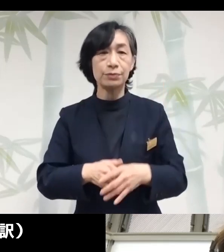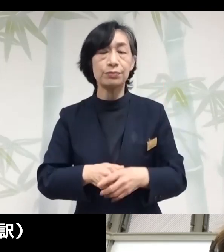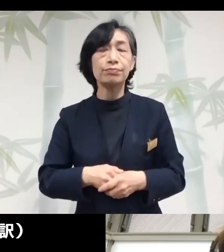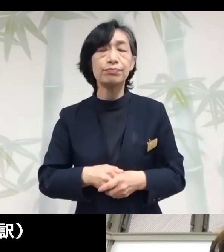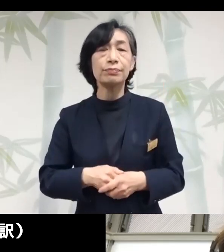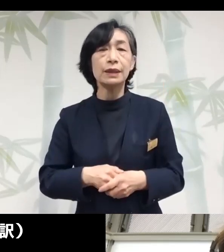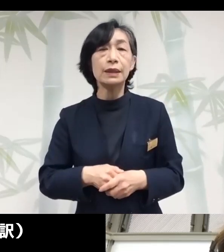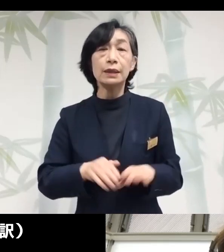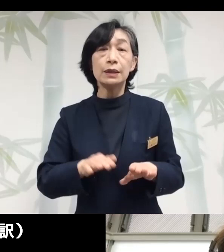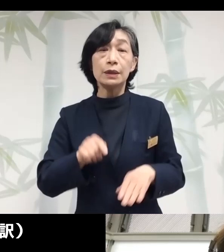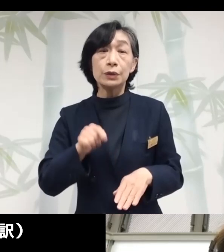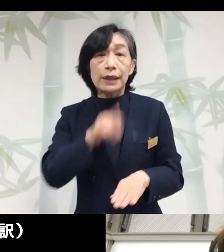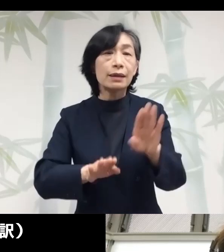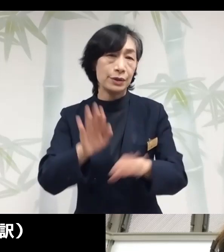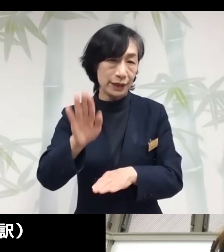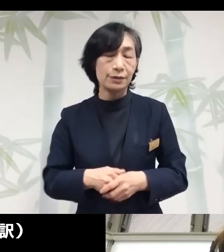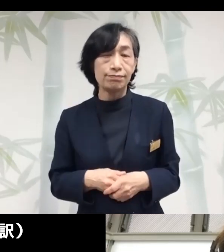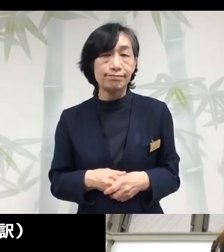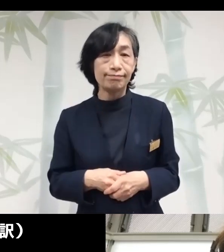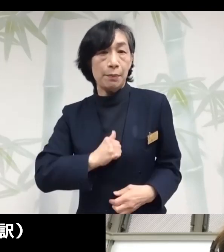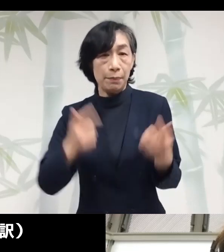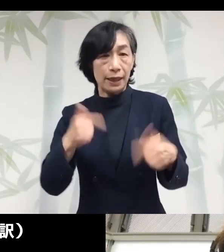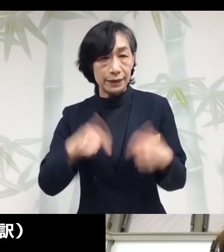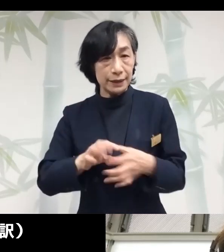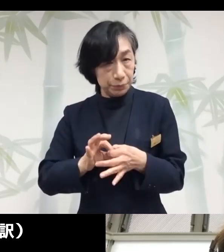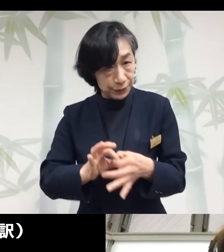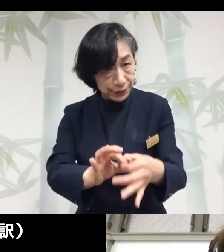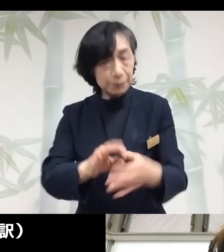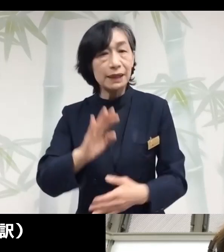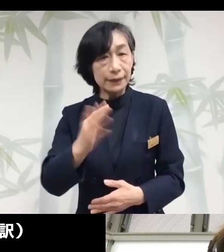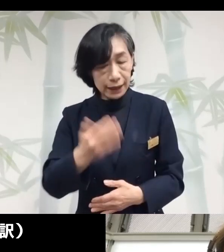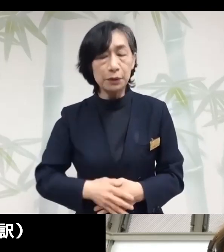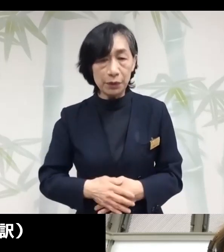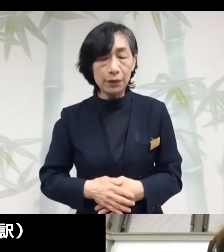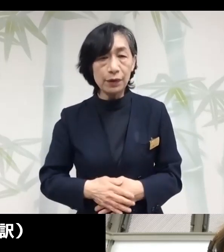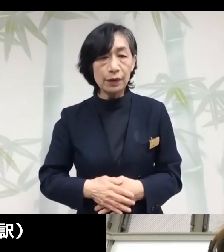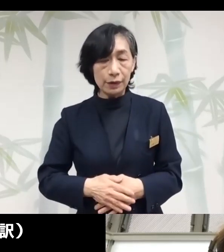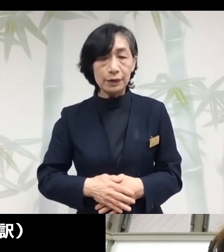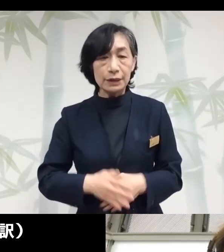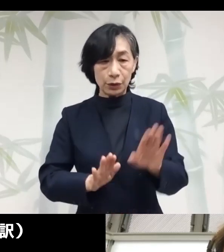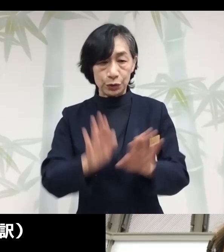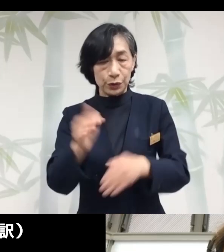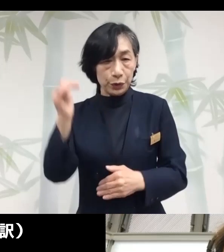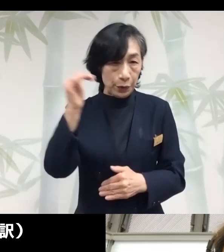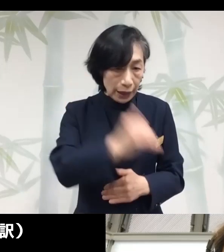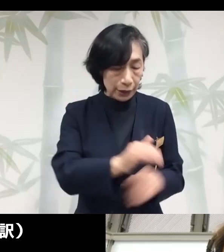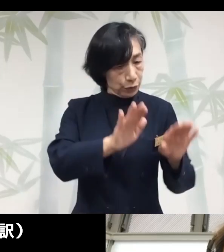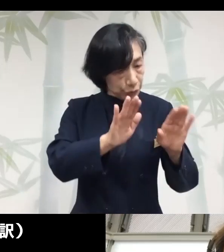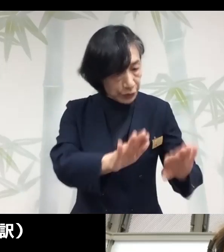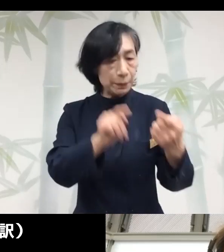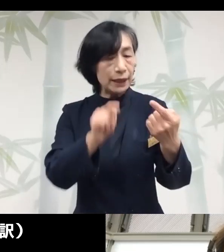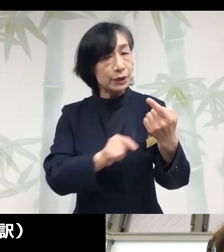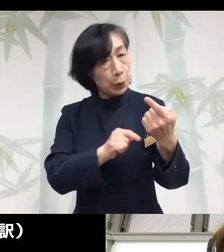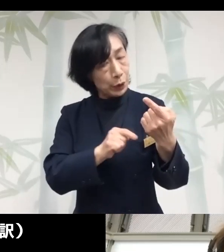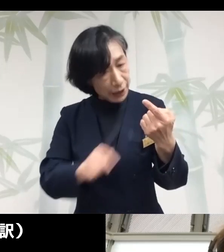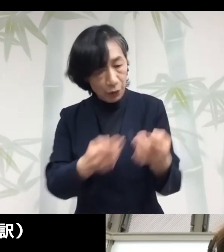。我慢の状況が長引いておりますけれども、状況の悪化を食い止めてですね、お一人でも多